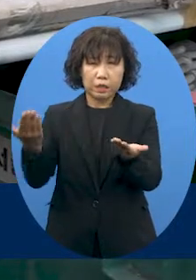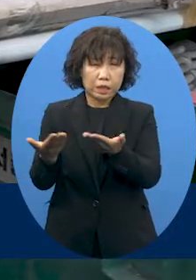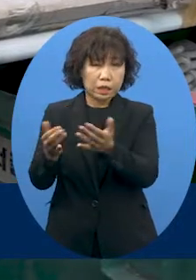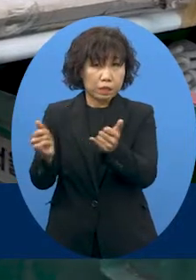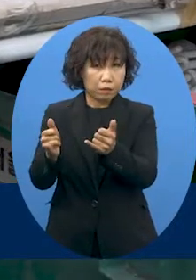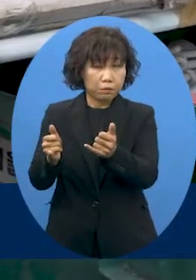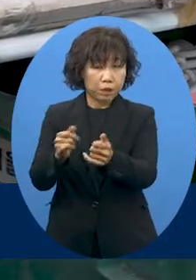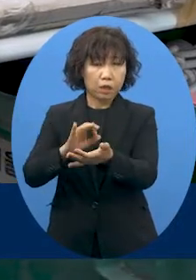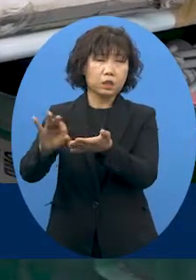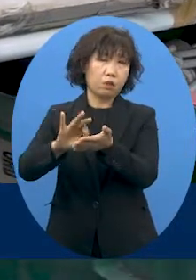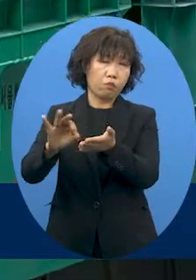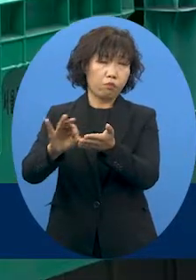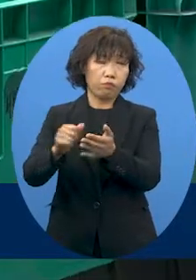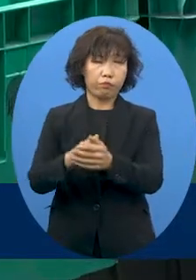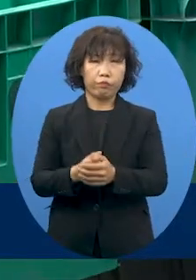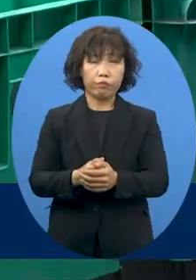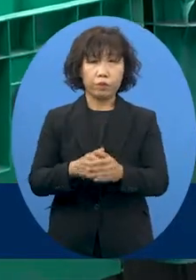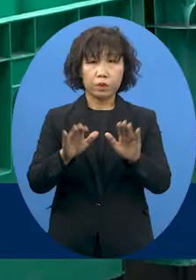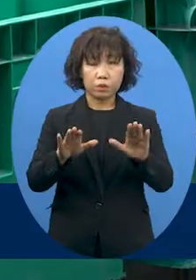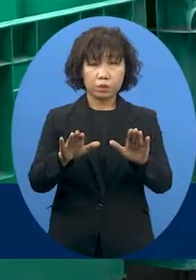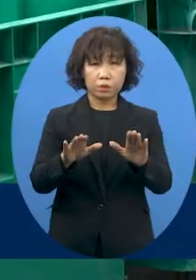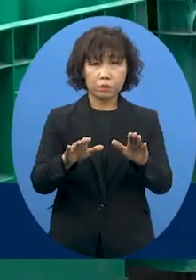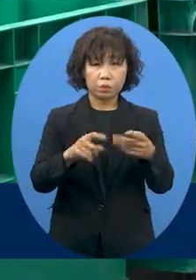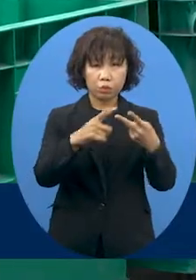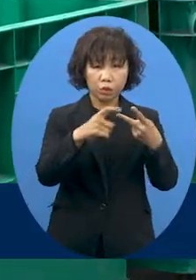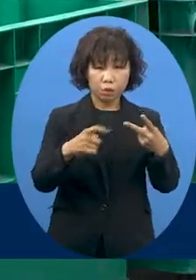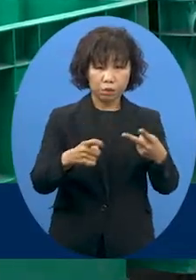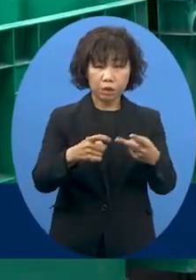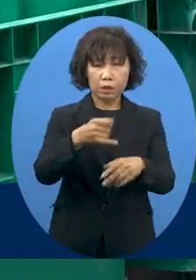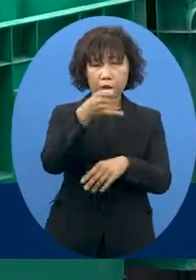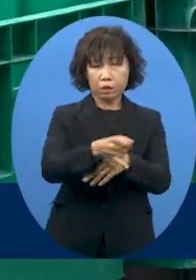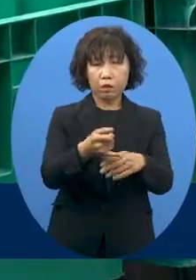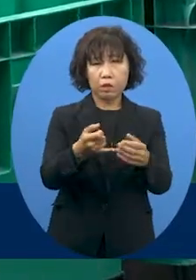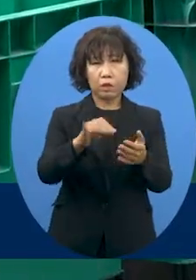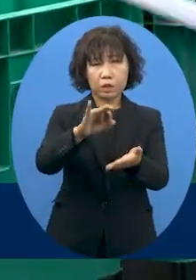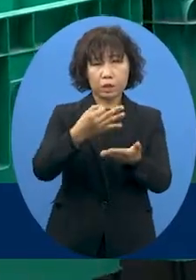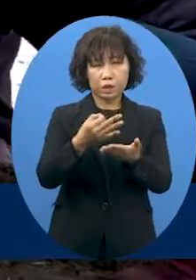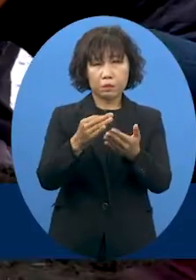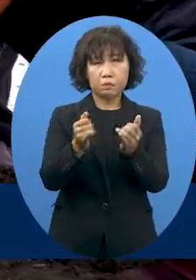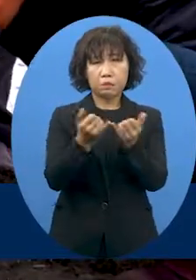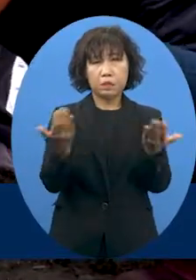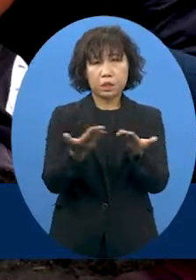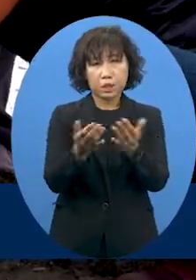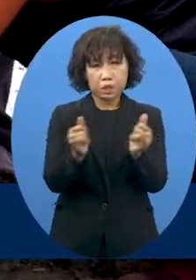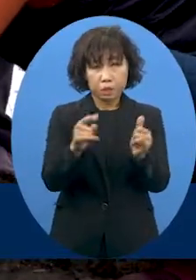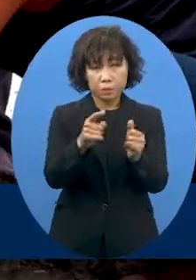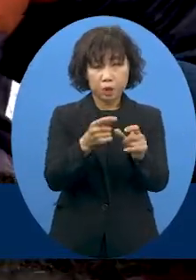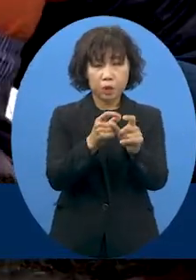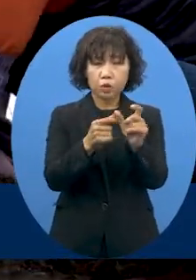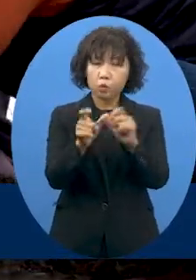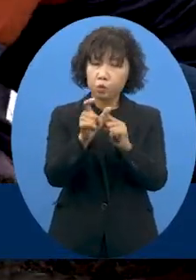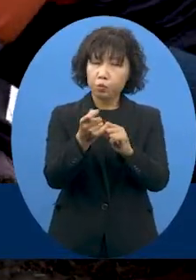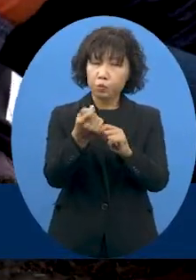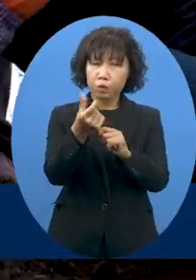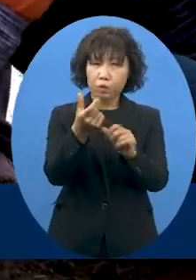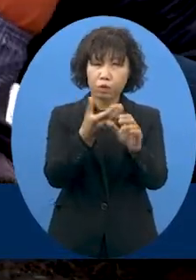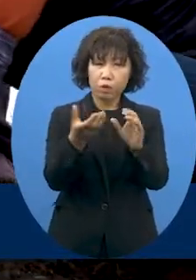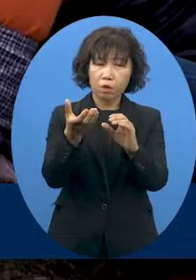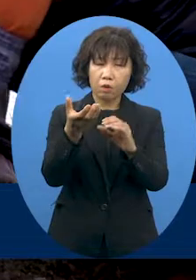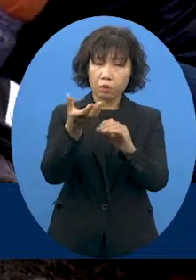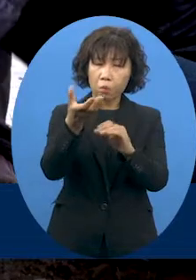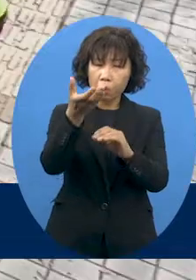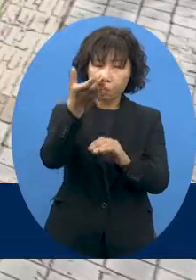190m 영에게 적용됩니다 군은 동대문구 에서 근무하는 저임금 근로자들을 위해 생활임금 이정진 적으로